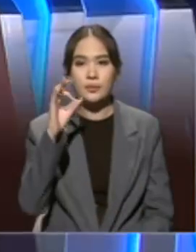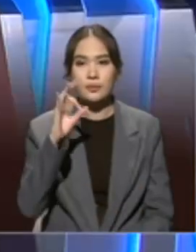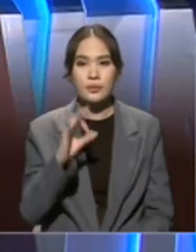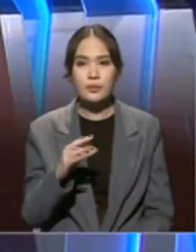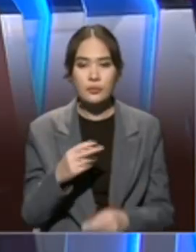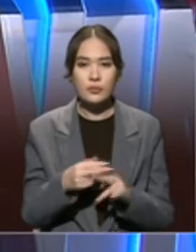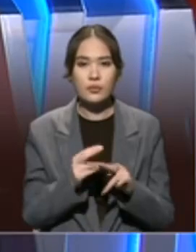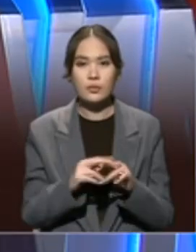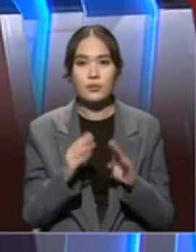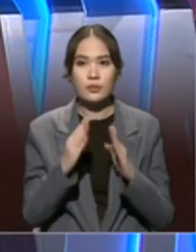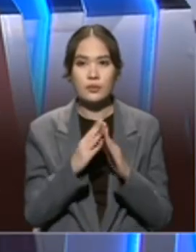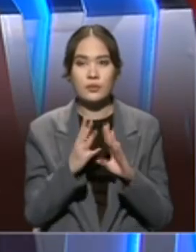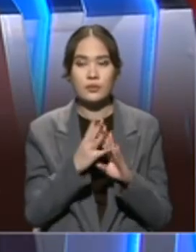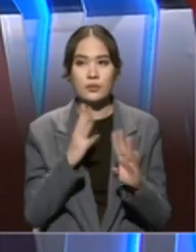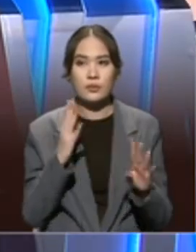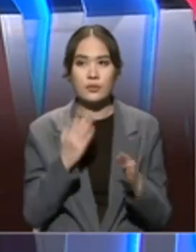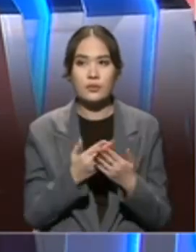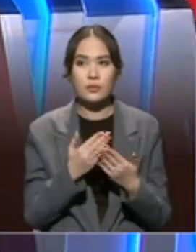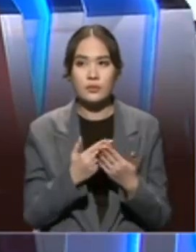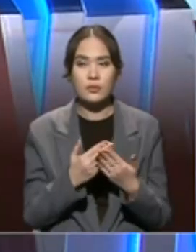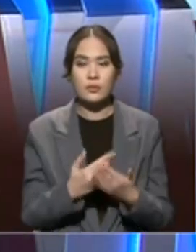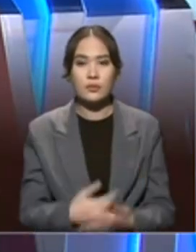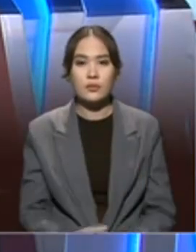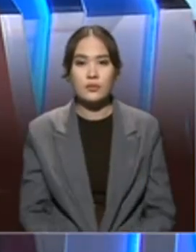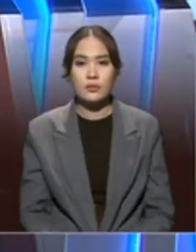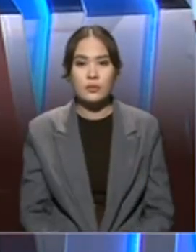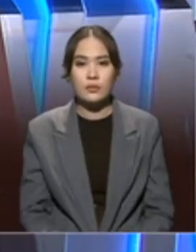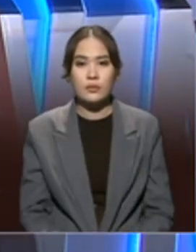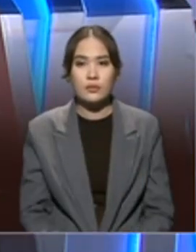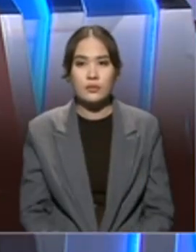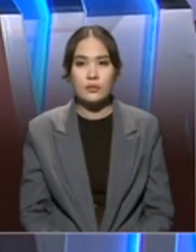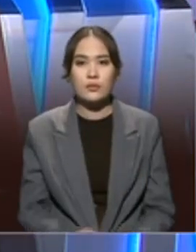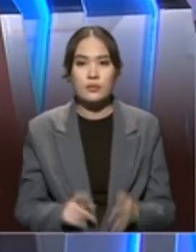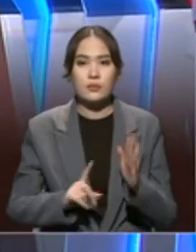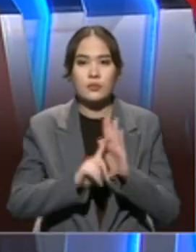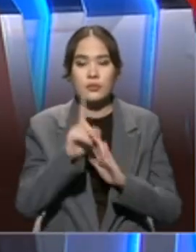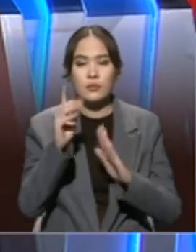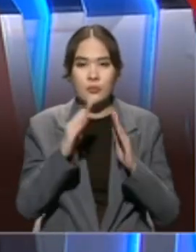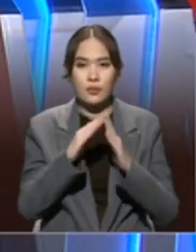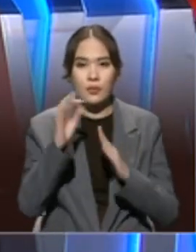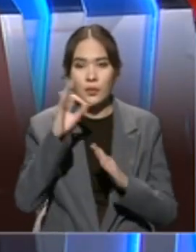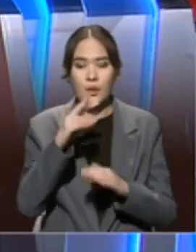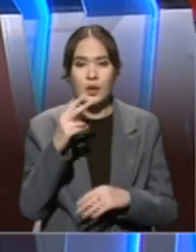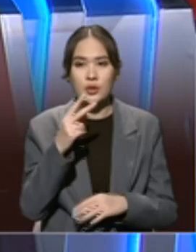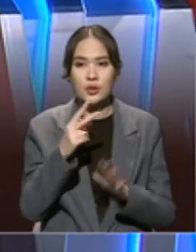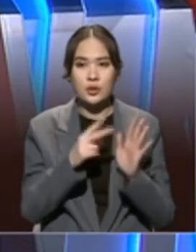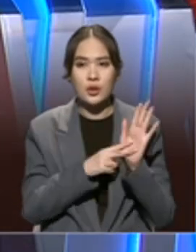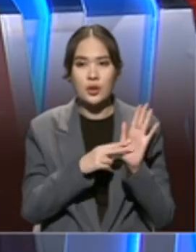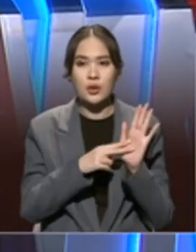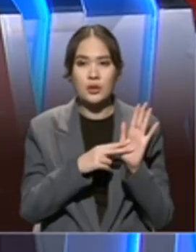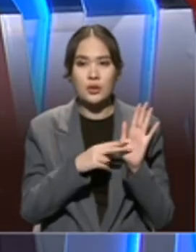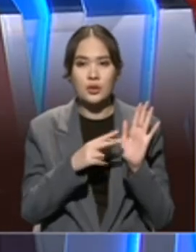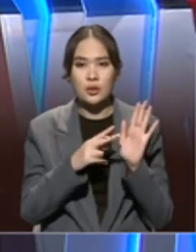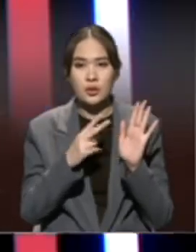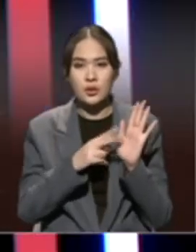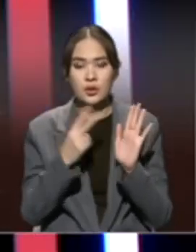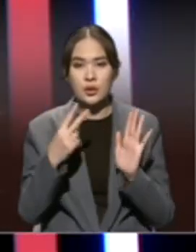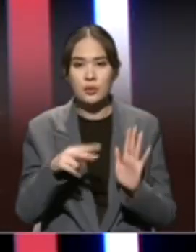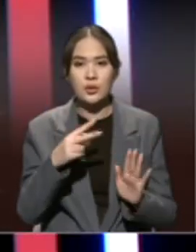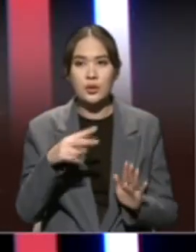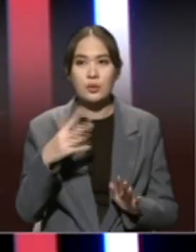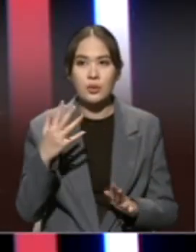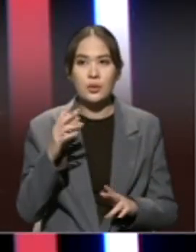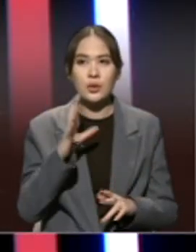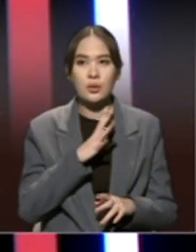сол үйдің кезегінде тұрған адам. Негізгі үйдің бағасы басында енді әупірімдеп жүріп 7-20-25 нәсер айтып бүйтіп жүріп бір